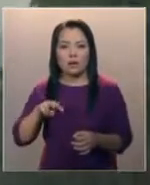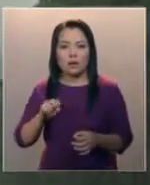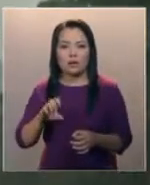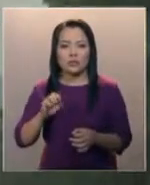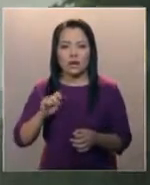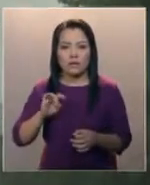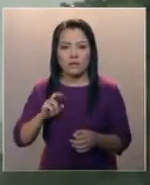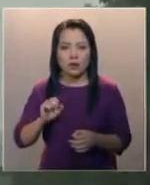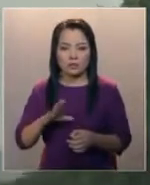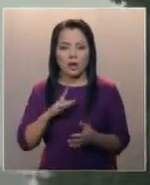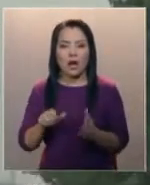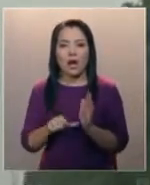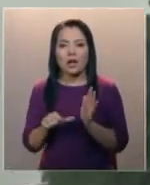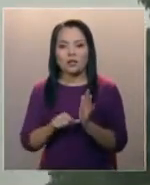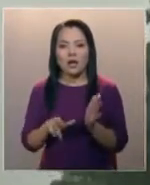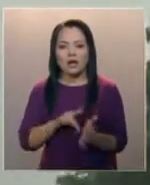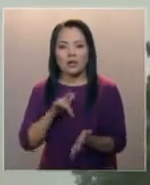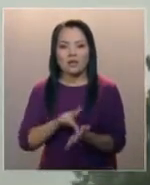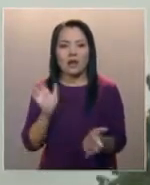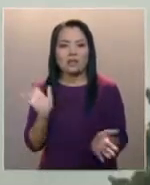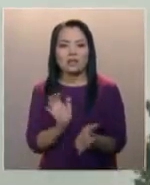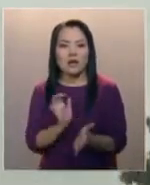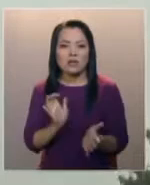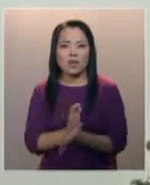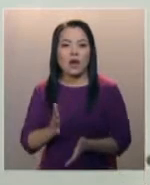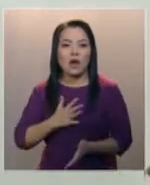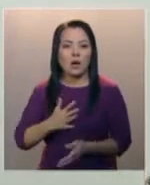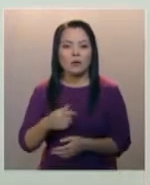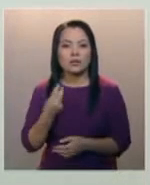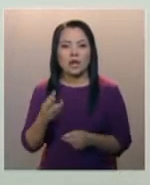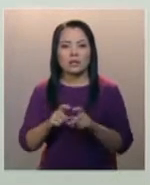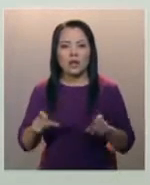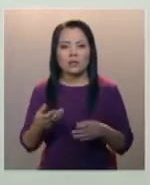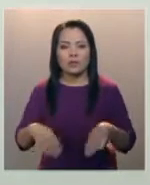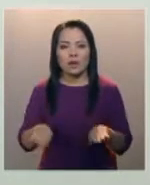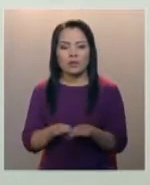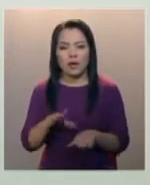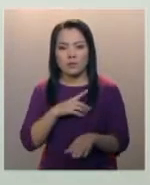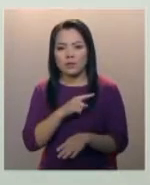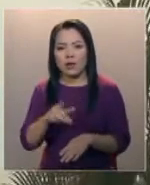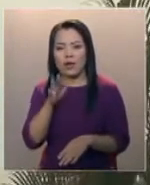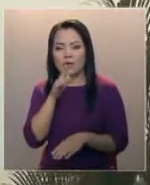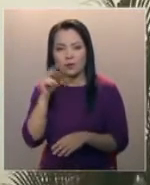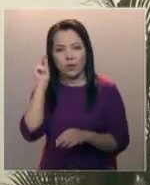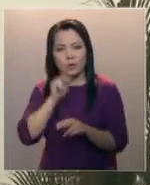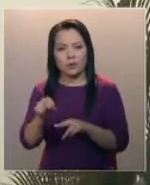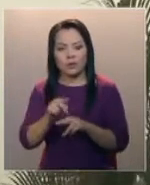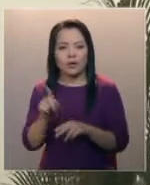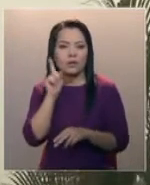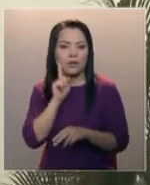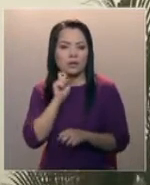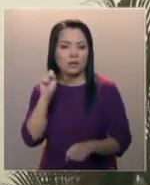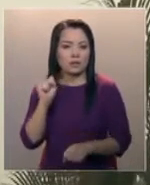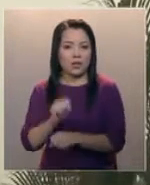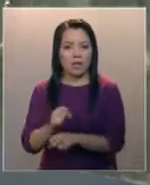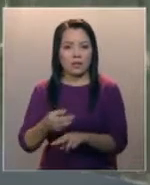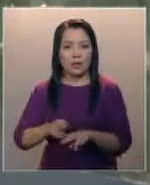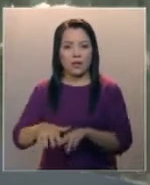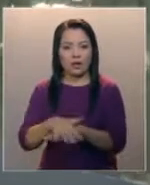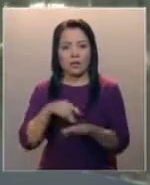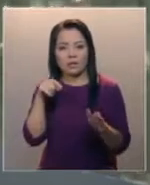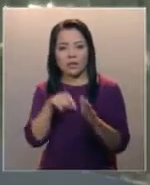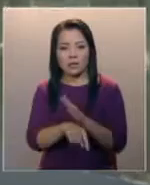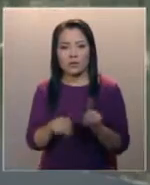Сарбык сияқты алты қаланың ауасы ластанып бірқатар мектеп бейсенбіден бері сабақ оқытуды тоқтатты. Сол сияқты елдің ішкі және